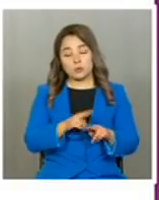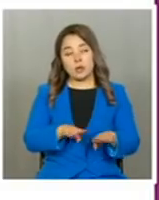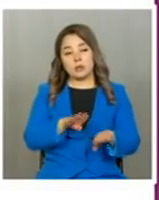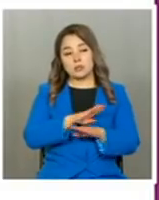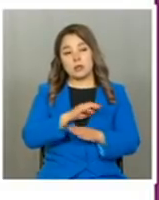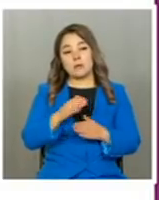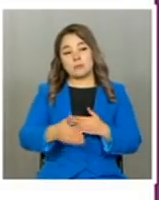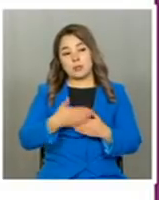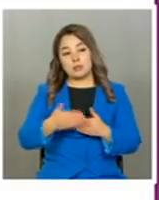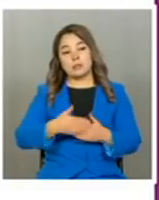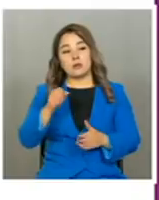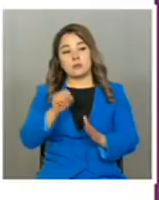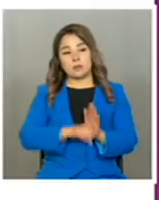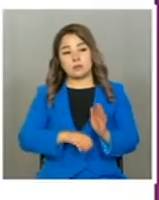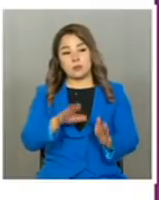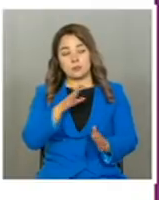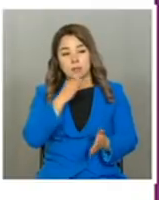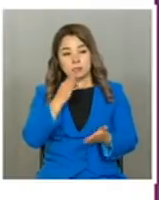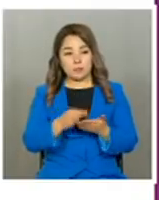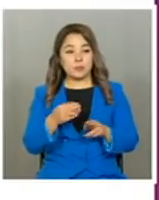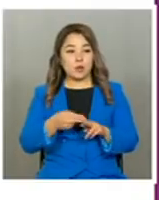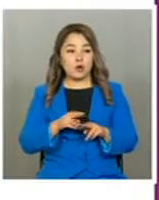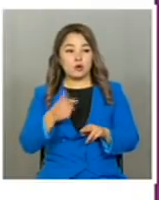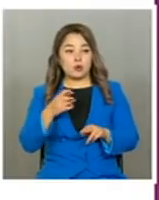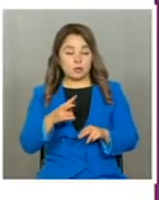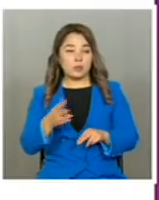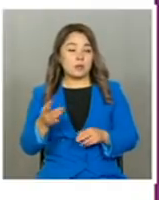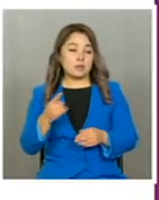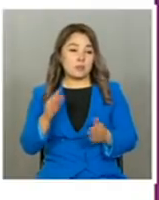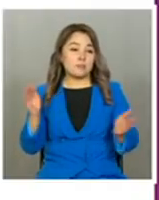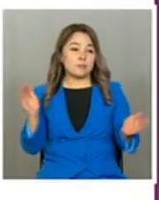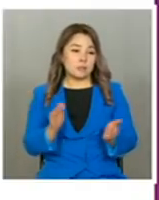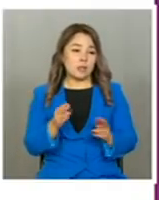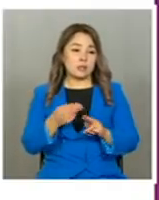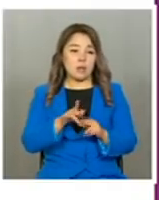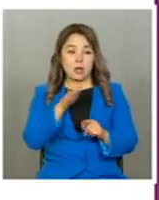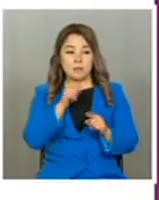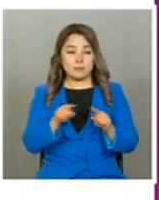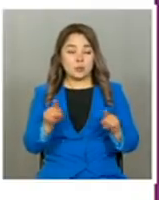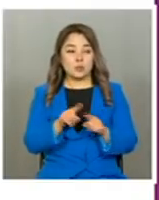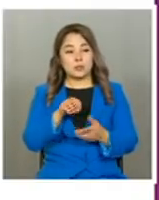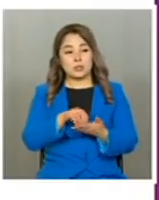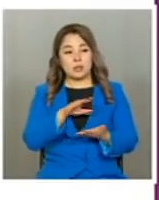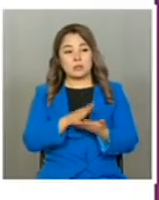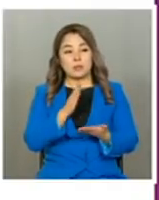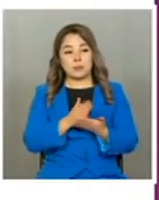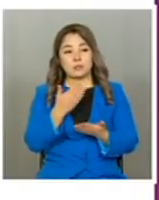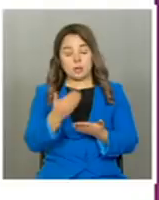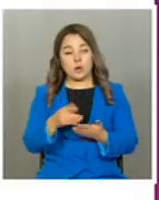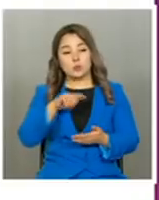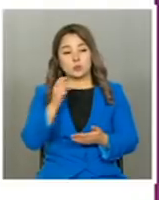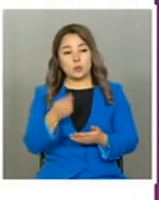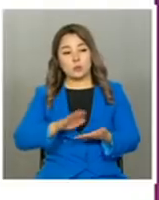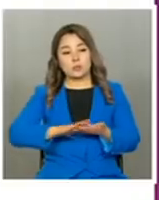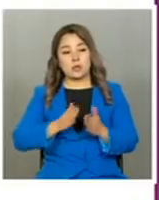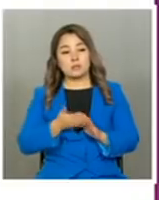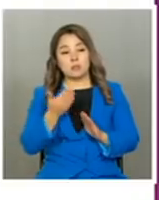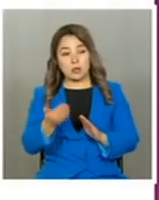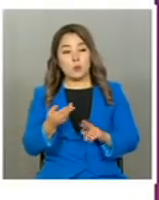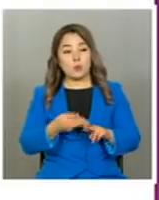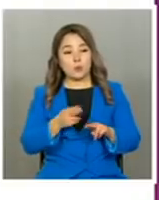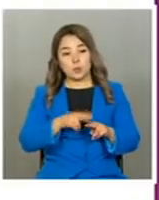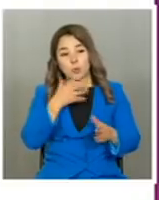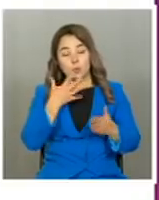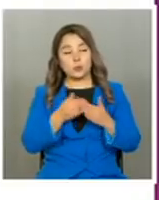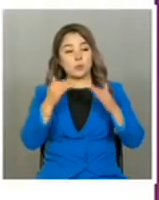жазасына кесілді. Ғұндар бала кезінен белгілі бір жасаққа тіркелді. Яғни соғыс болған жағдайда сол өзінің